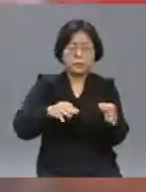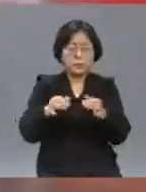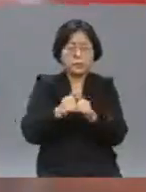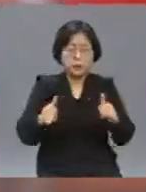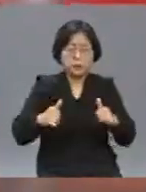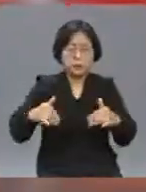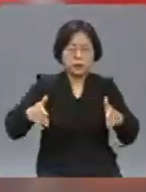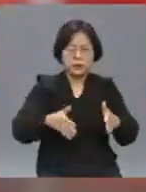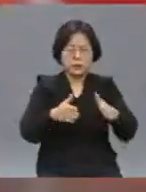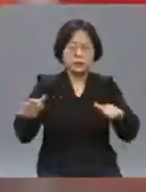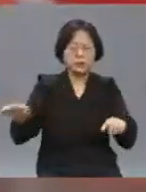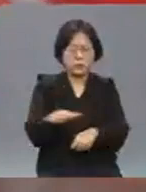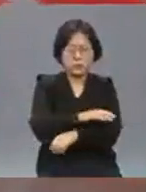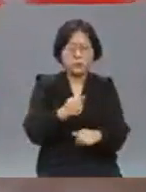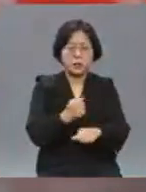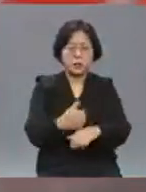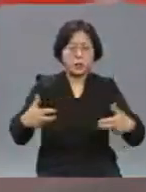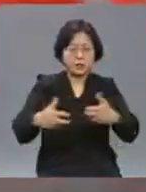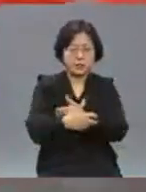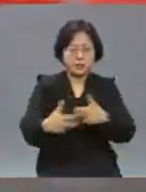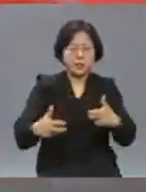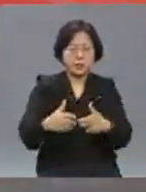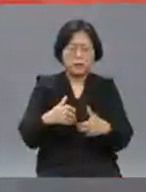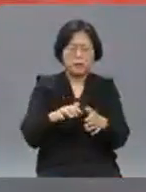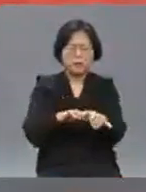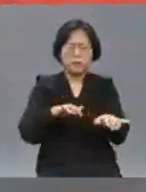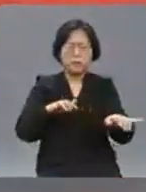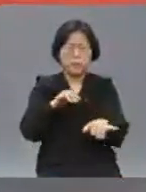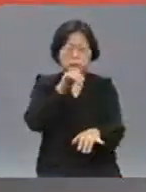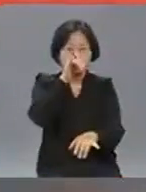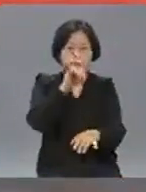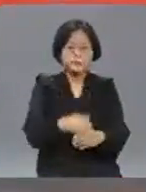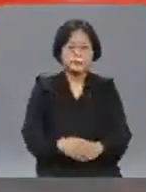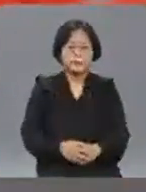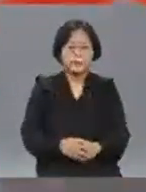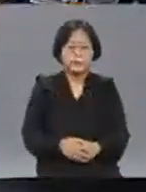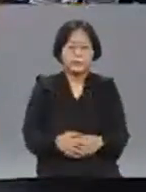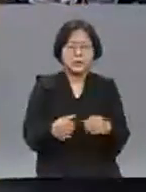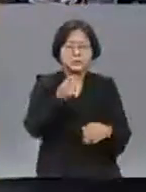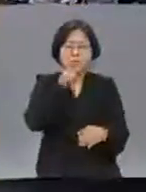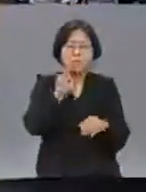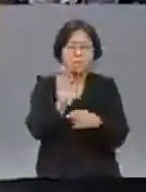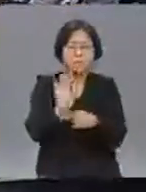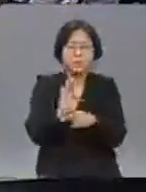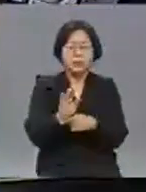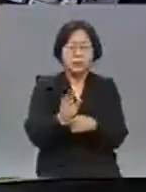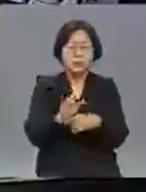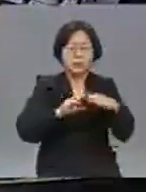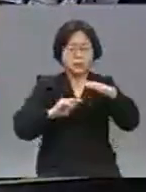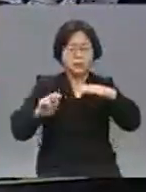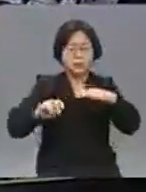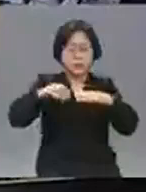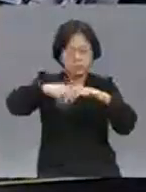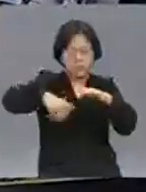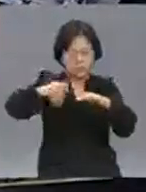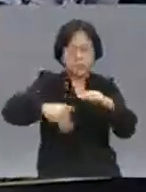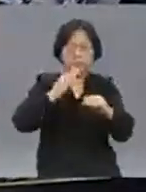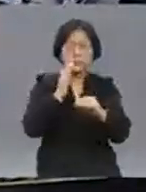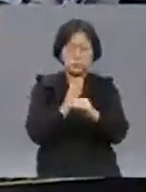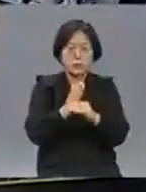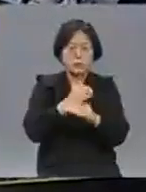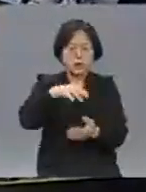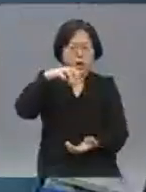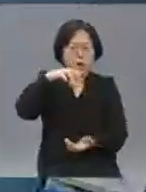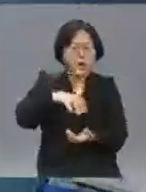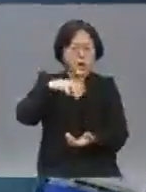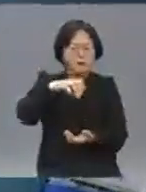주변 도로가 침수됐고 차량 통행에 극심한 혼잡이 빚어졌습니다. 상수도 본부는 도시철도 터파기 공사를 하면서